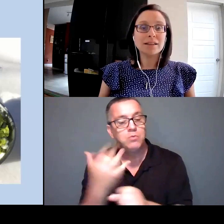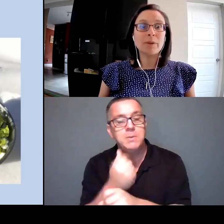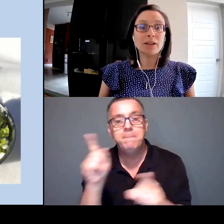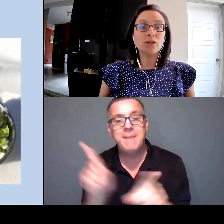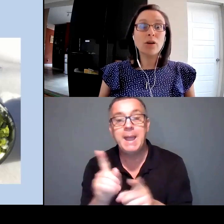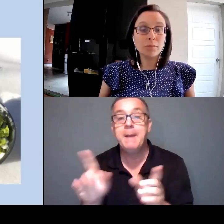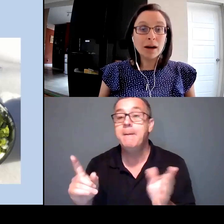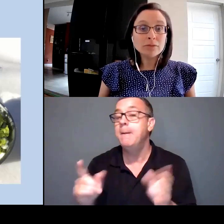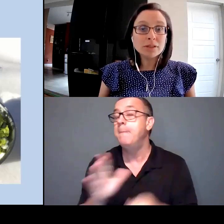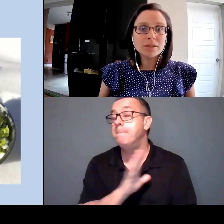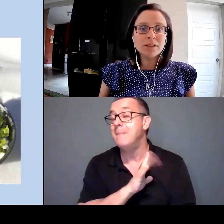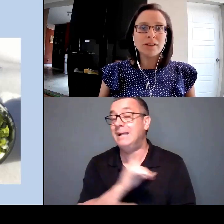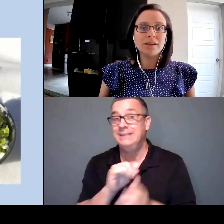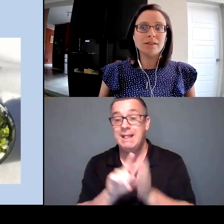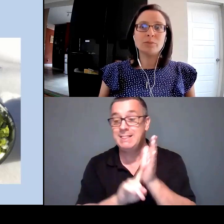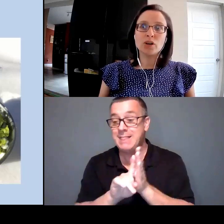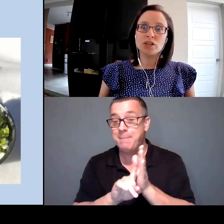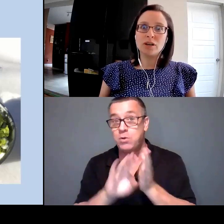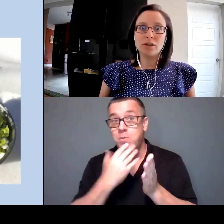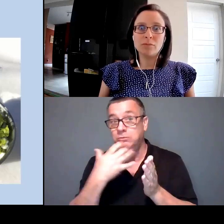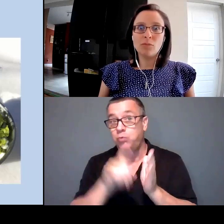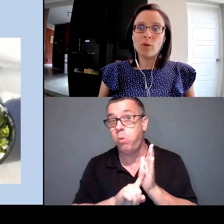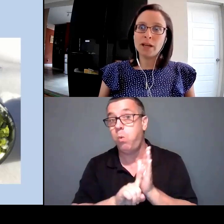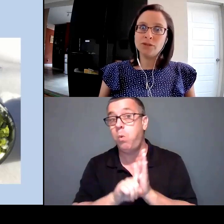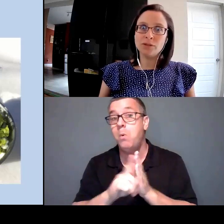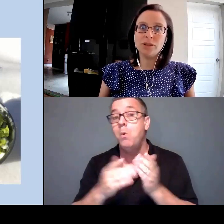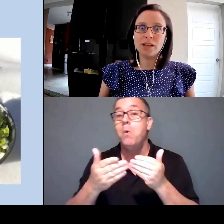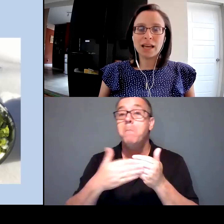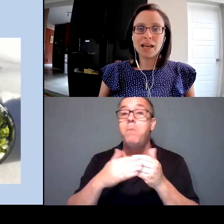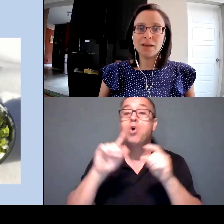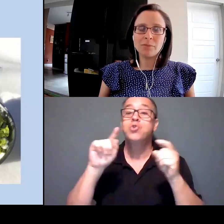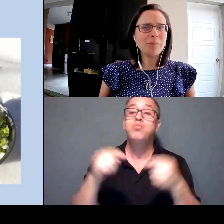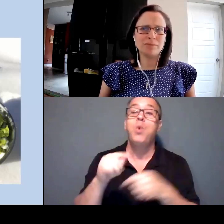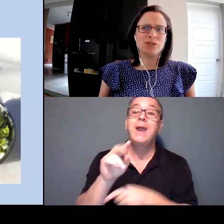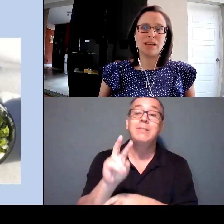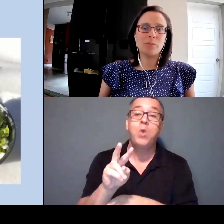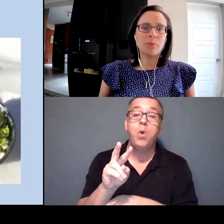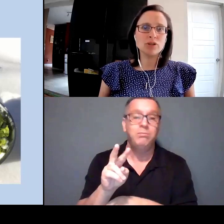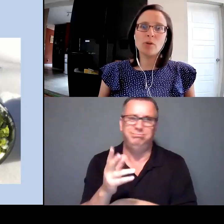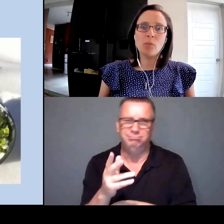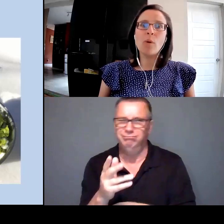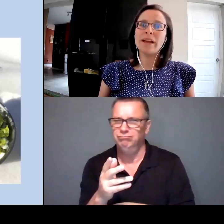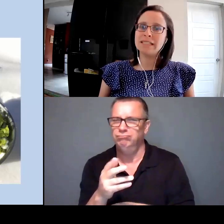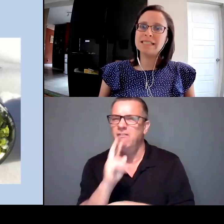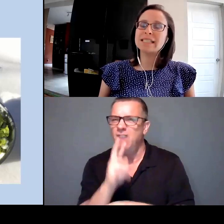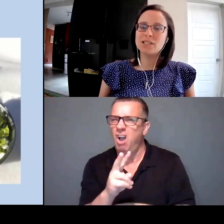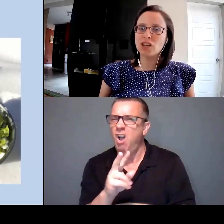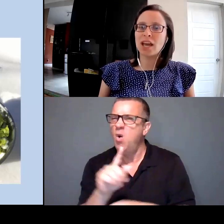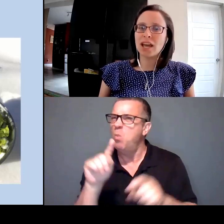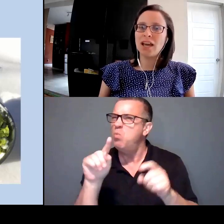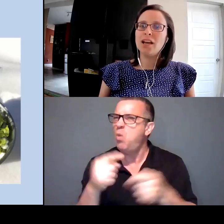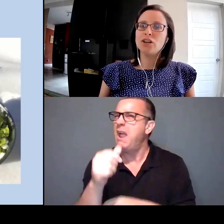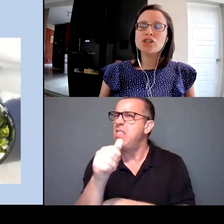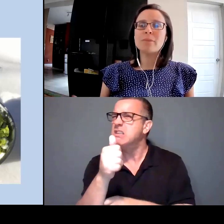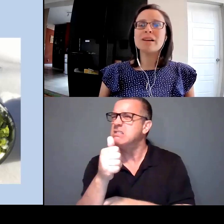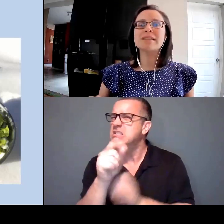la température augmente, proche de moins 2 degrés, même, je dirais, proche de moins 10